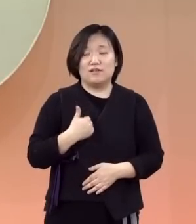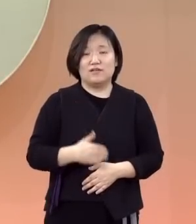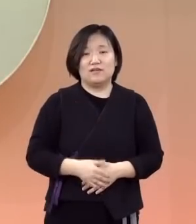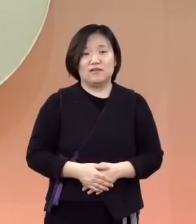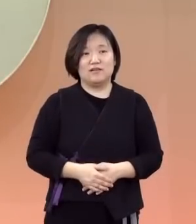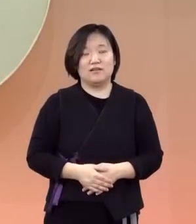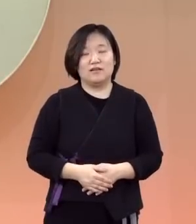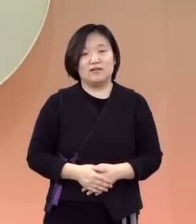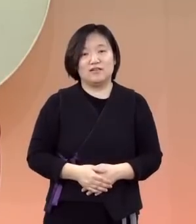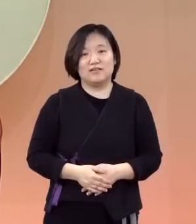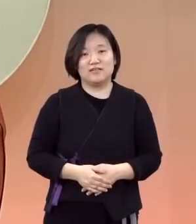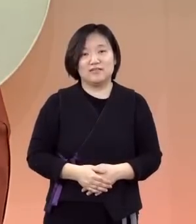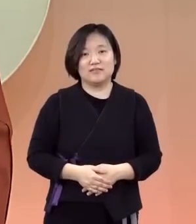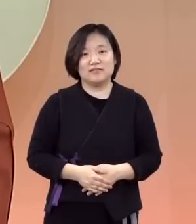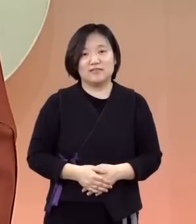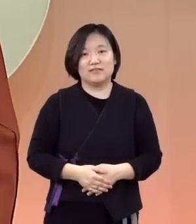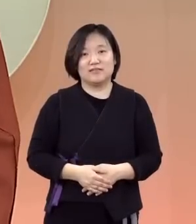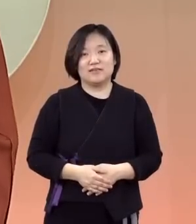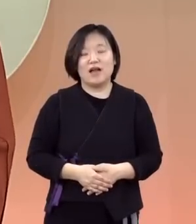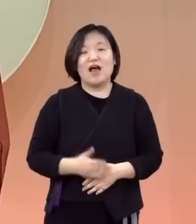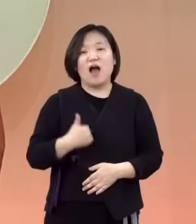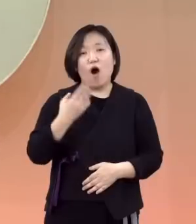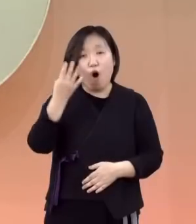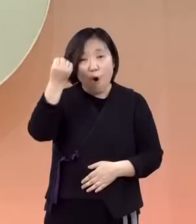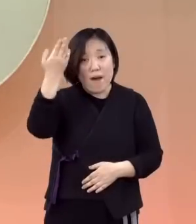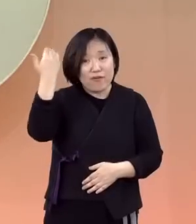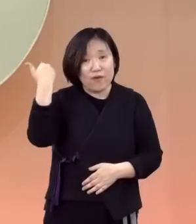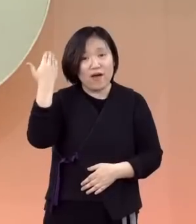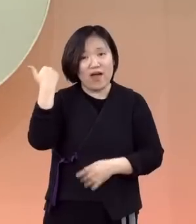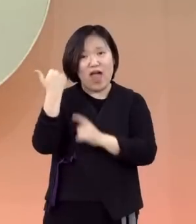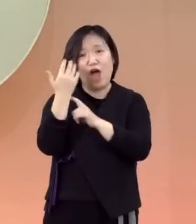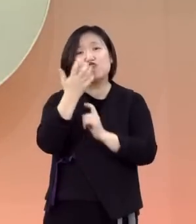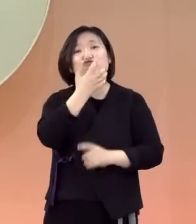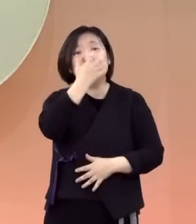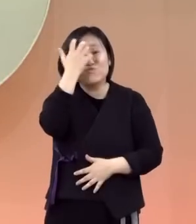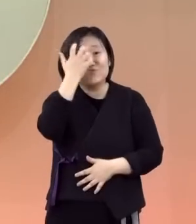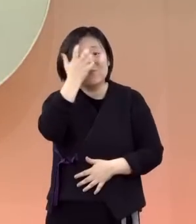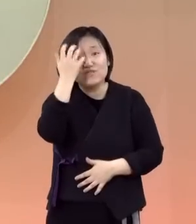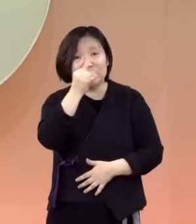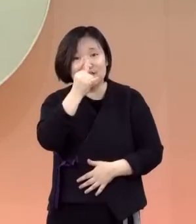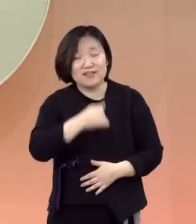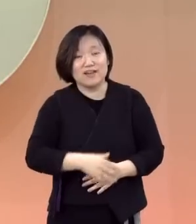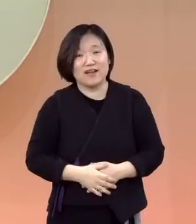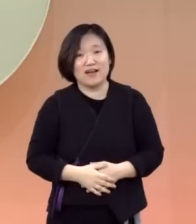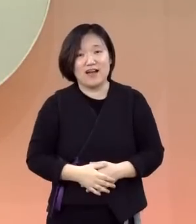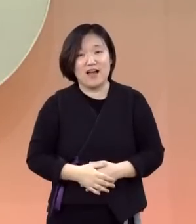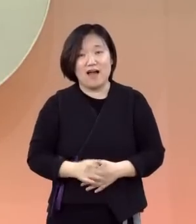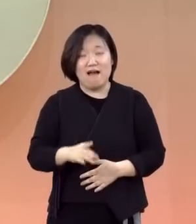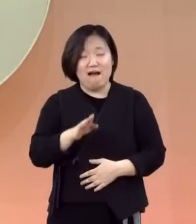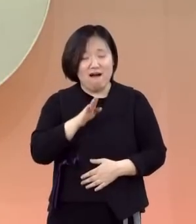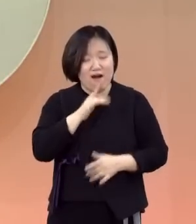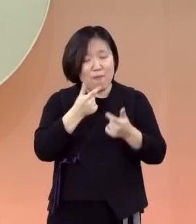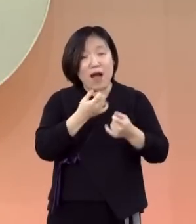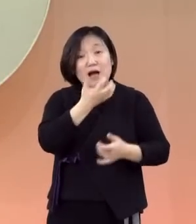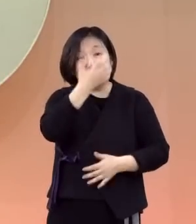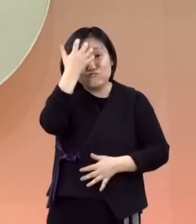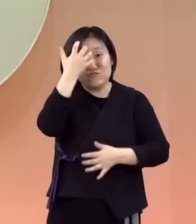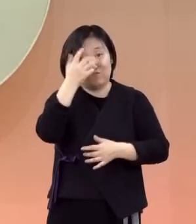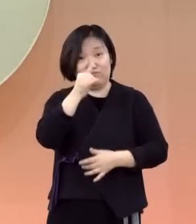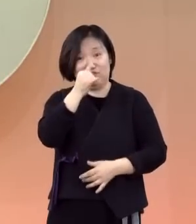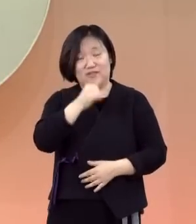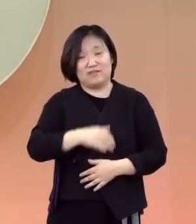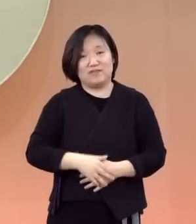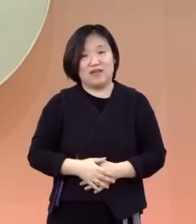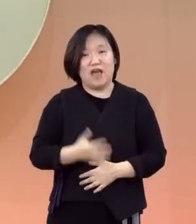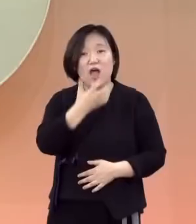에살고있는데, 얼마전에꿈을꾸었습니다.""아주생생한